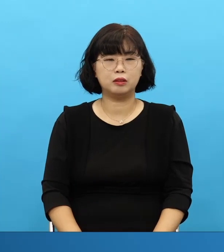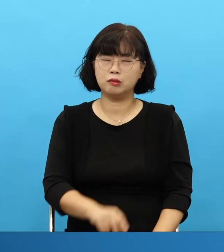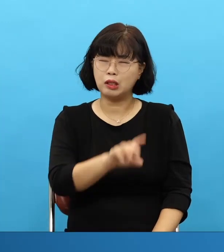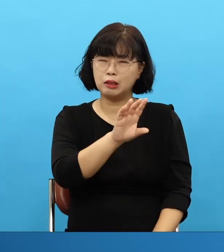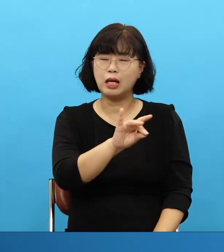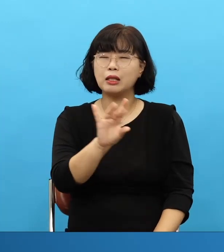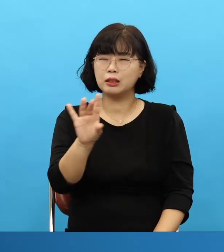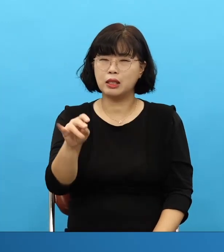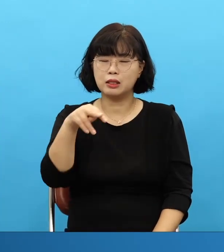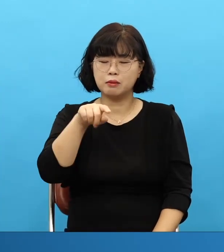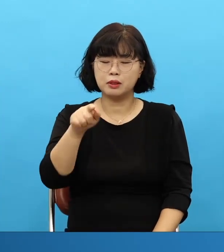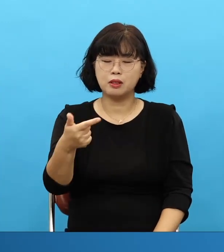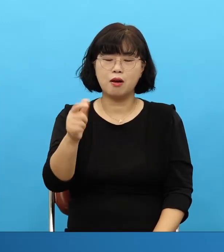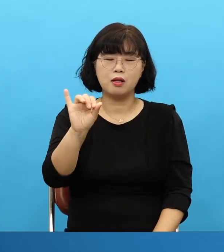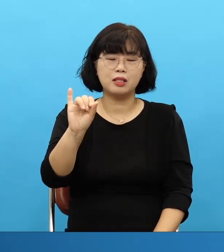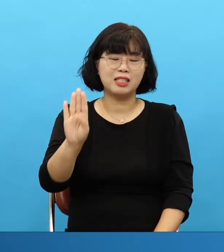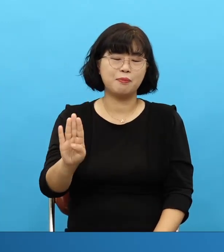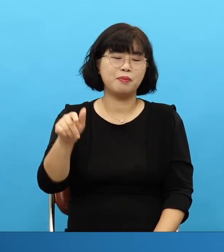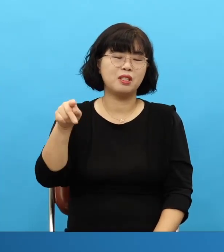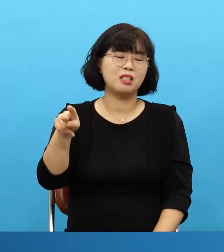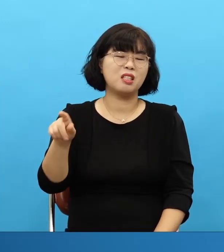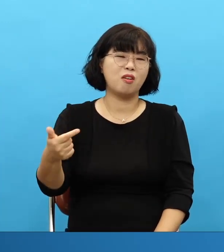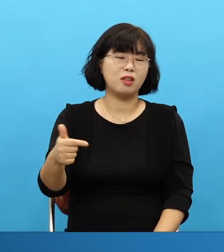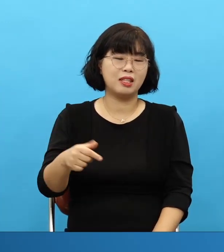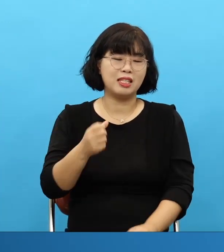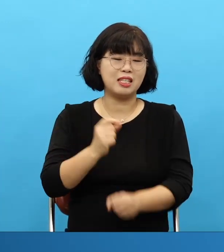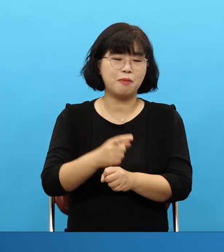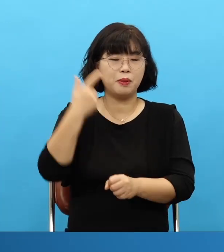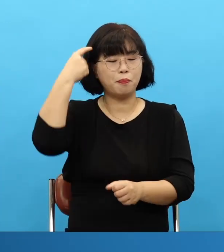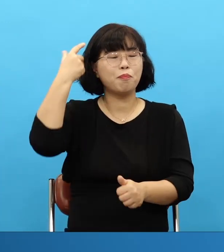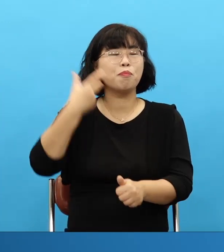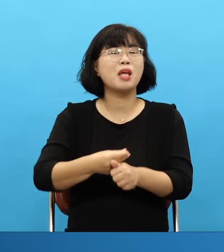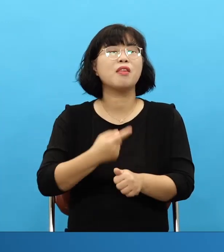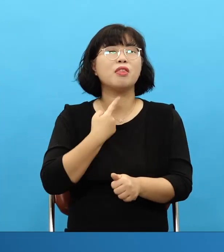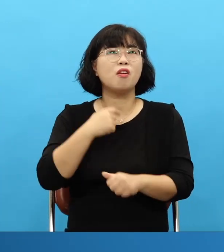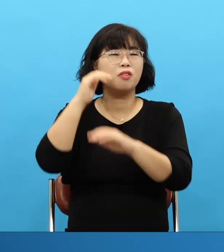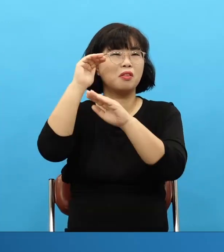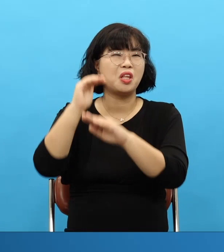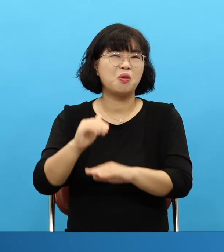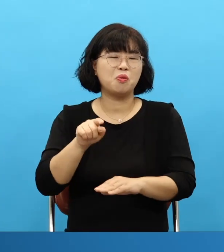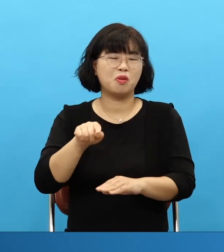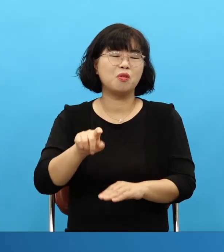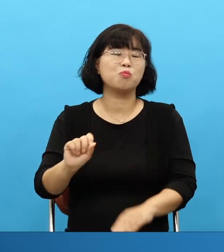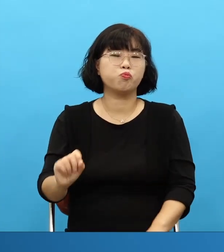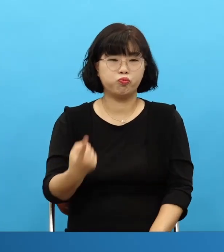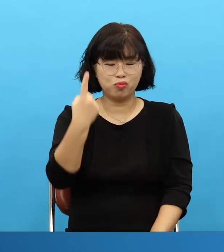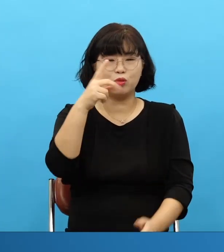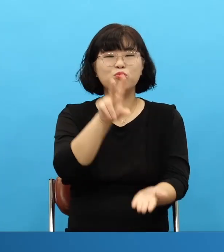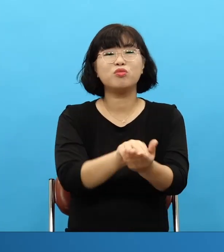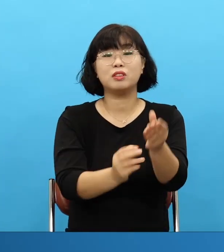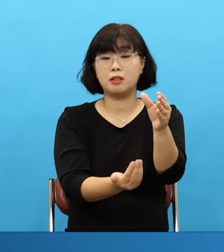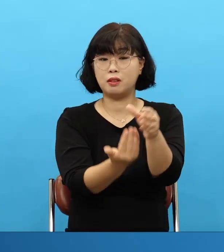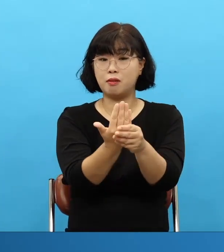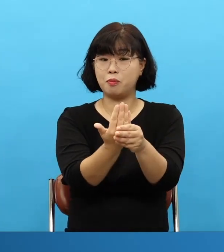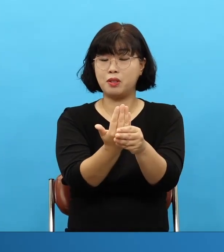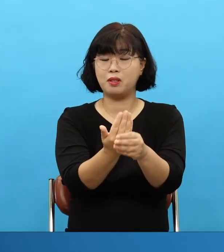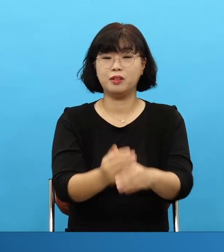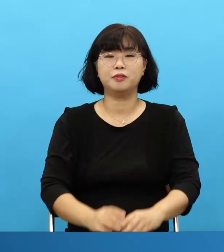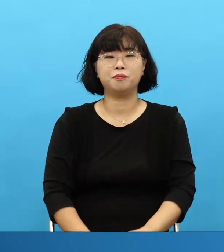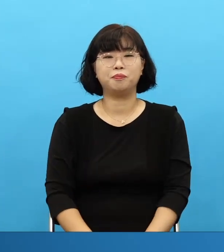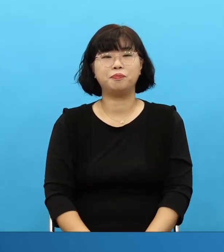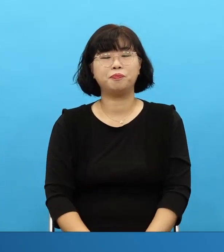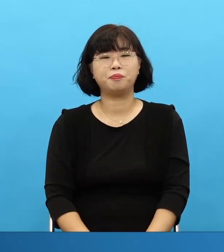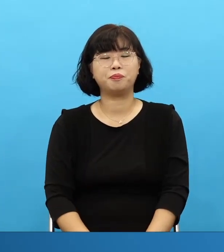ways, this becomes a 어떤 problem 면에서 그 이상 더는 못 보는 거죠. because you are not able to see beyond this. 그래서